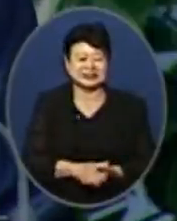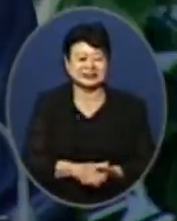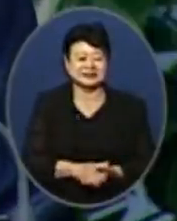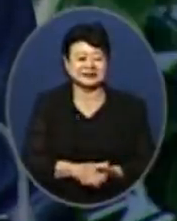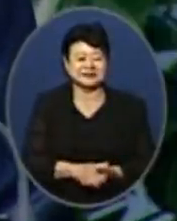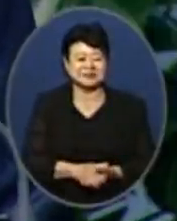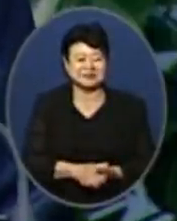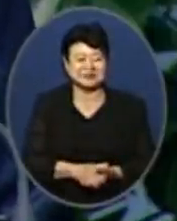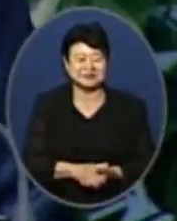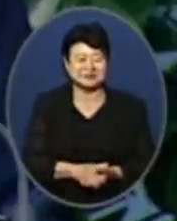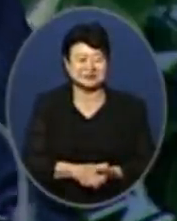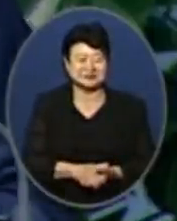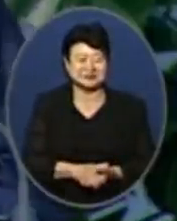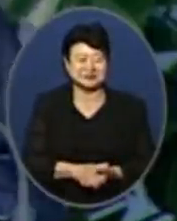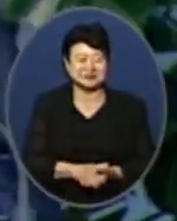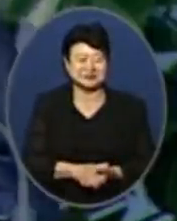거예요.